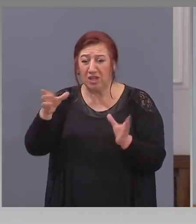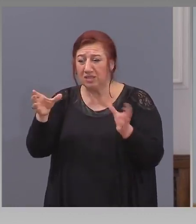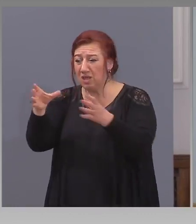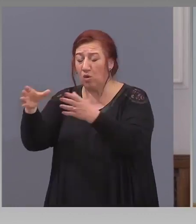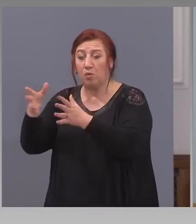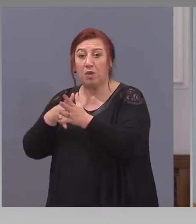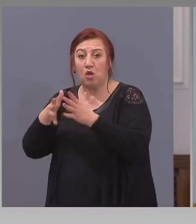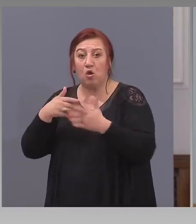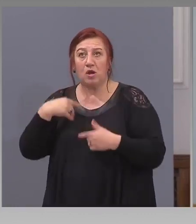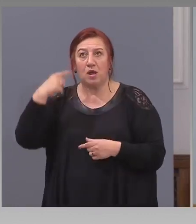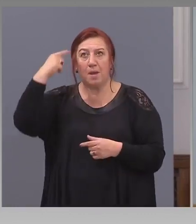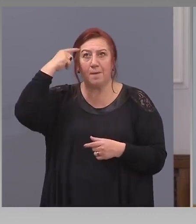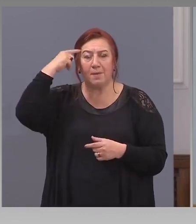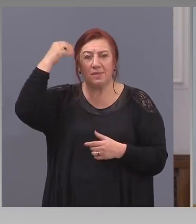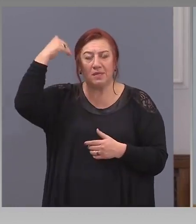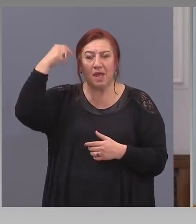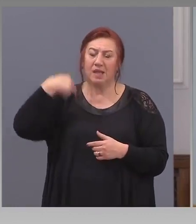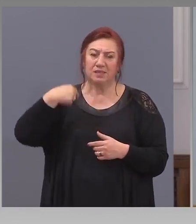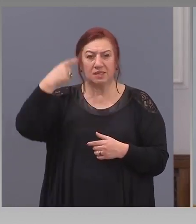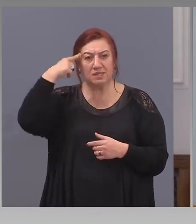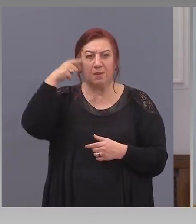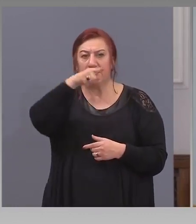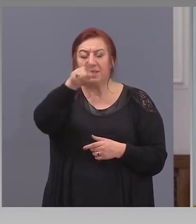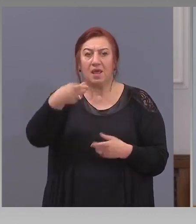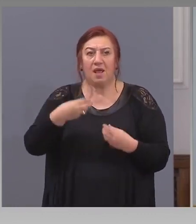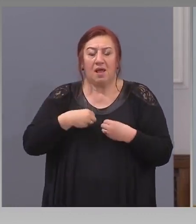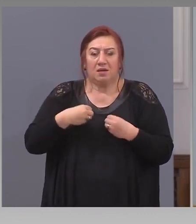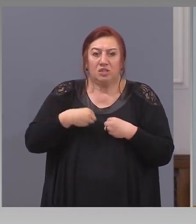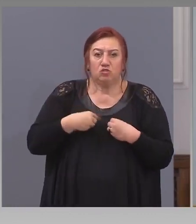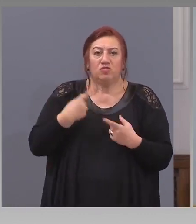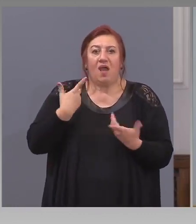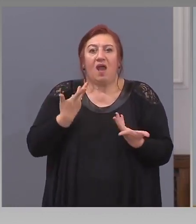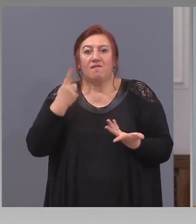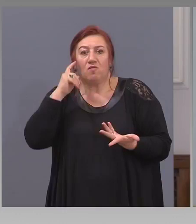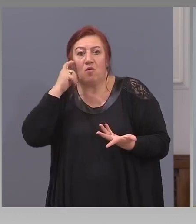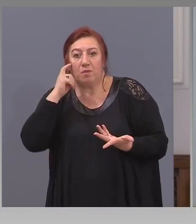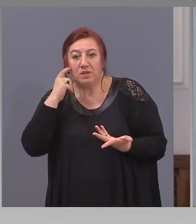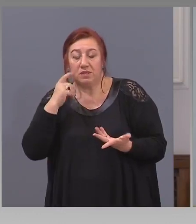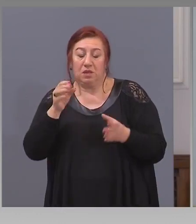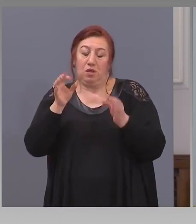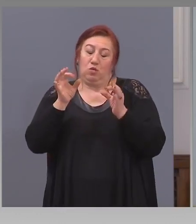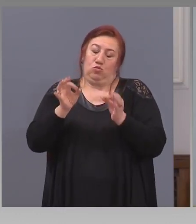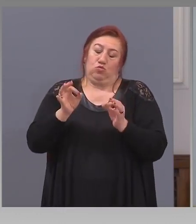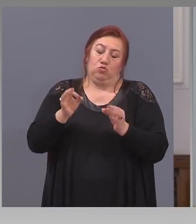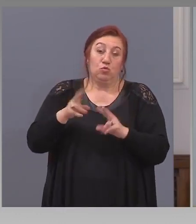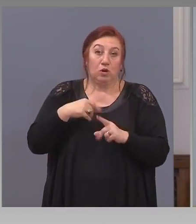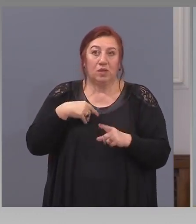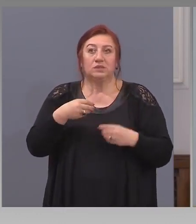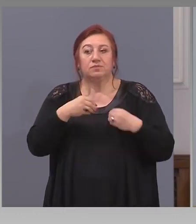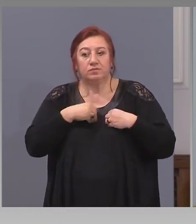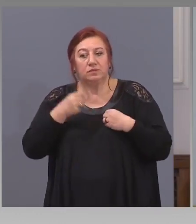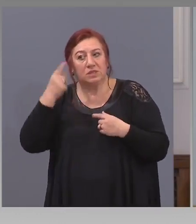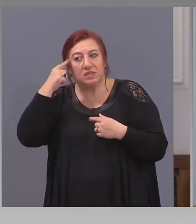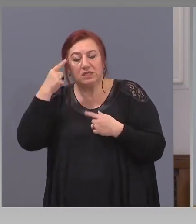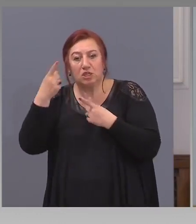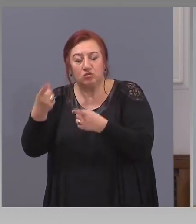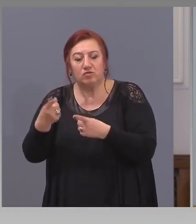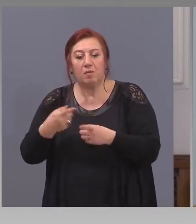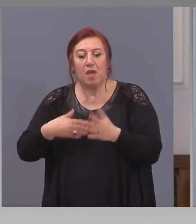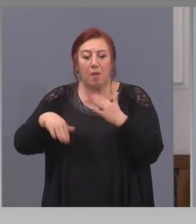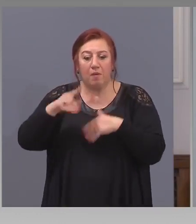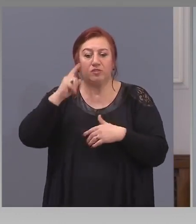на психиката какво им е? Защо си мислиш? Точно обратното. И колкото помислиме, толкова